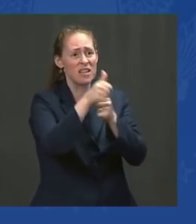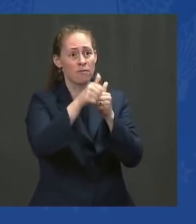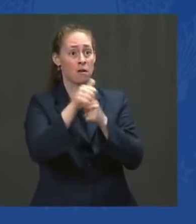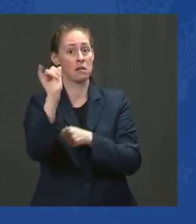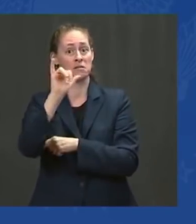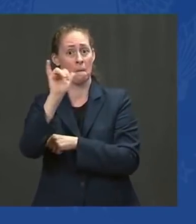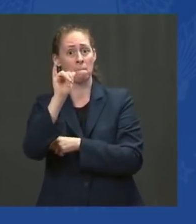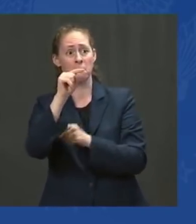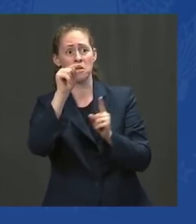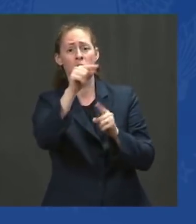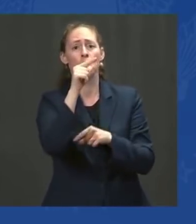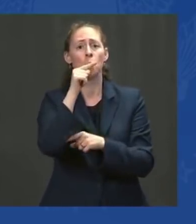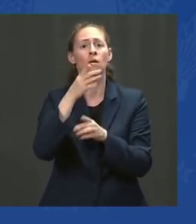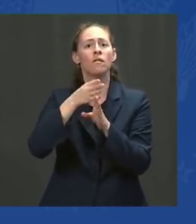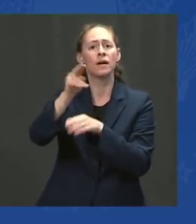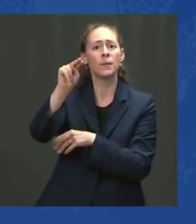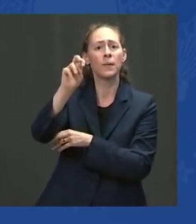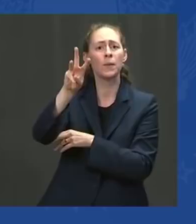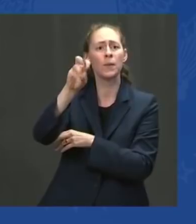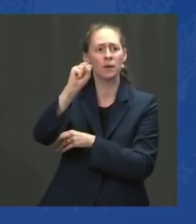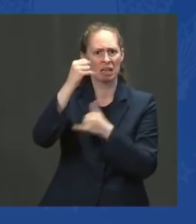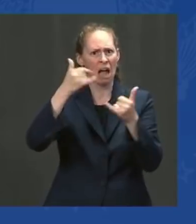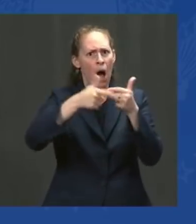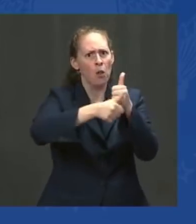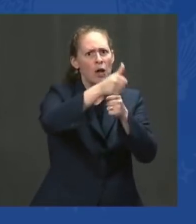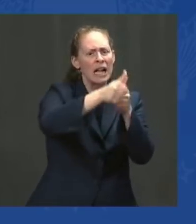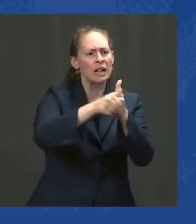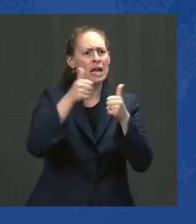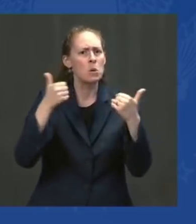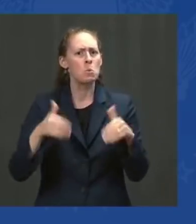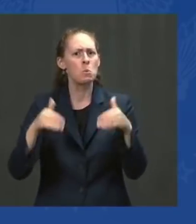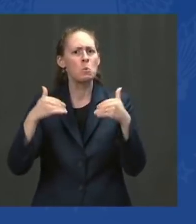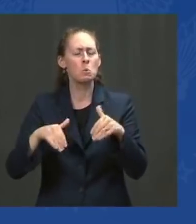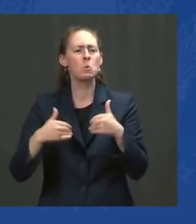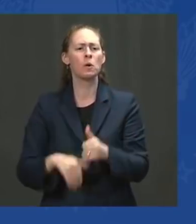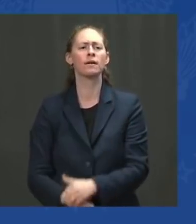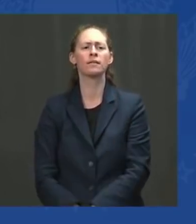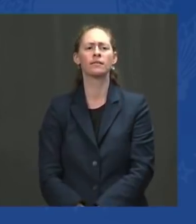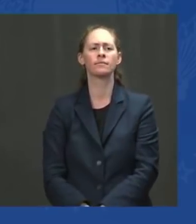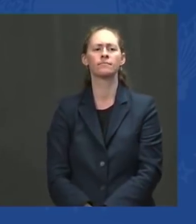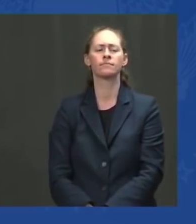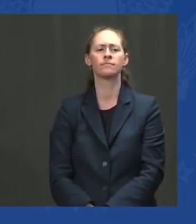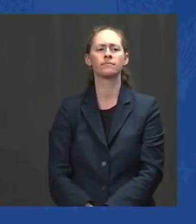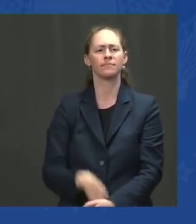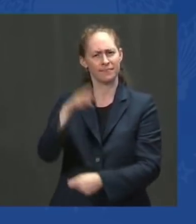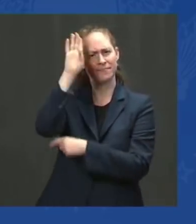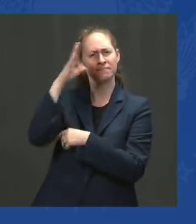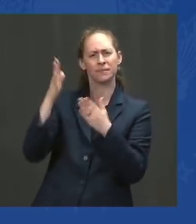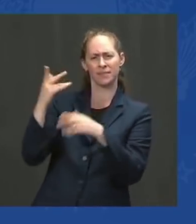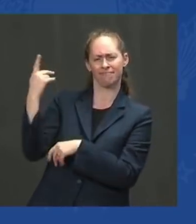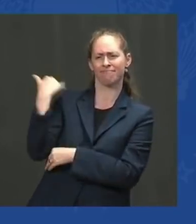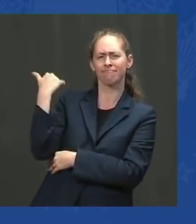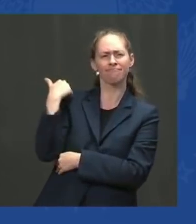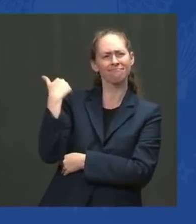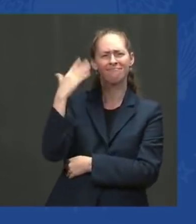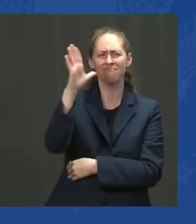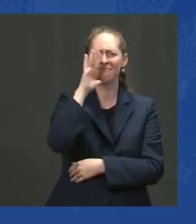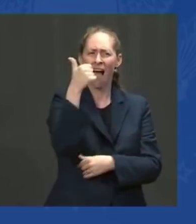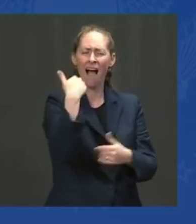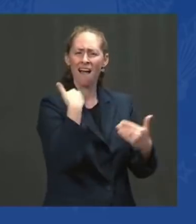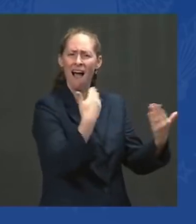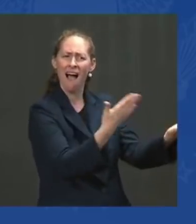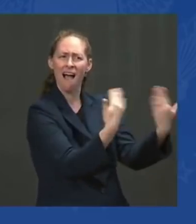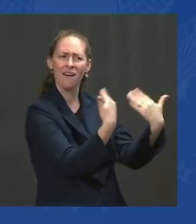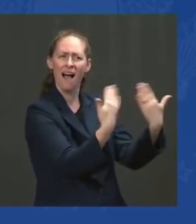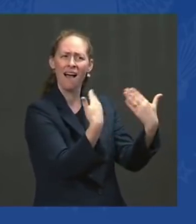讲的也是事实但是仍然不能改变 这样一个非常令